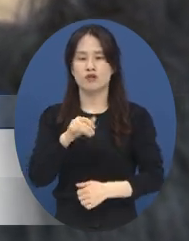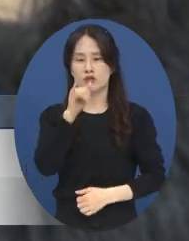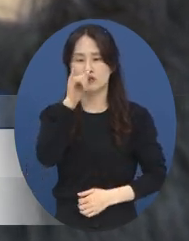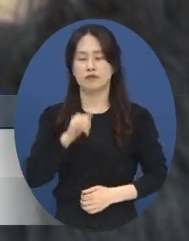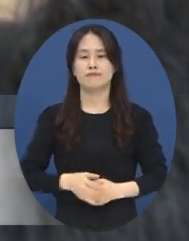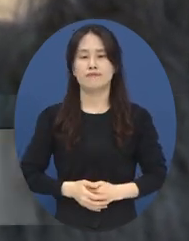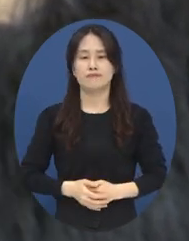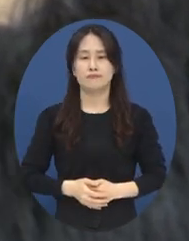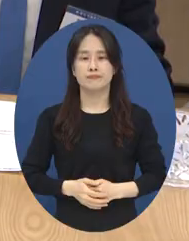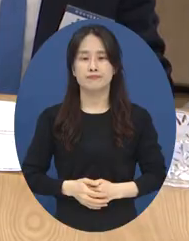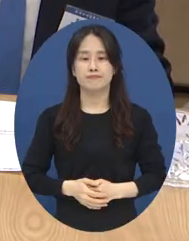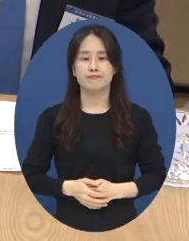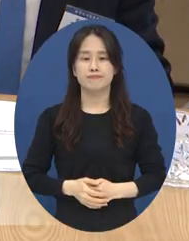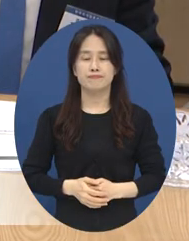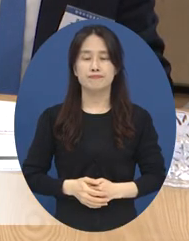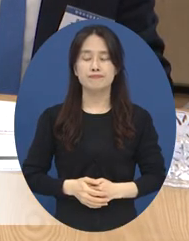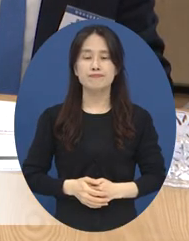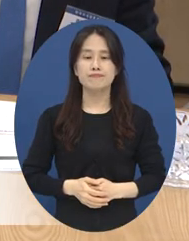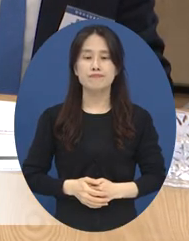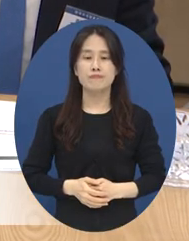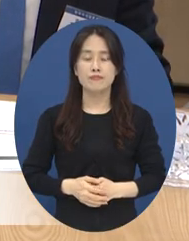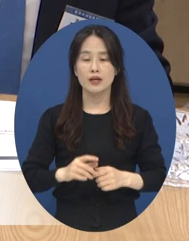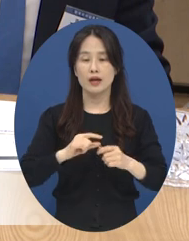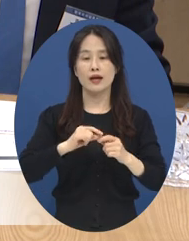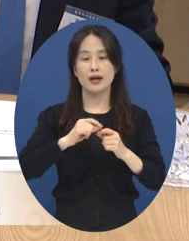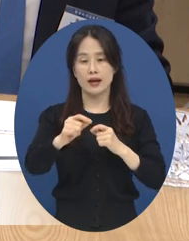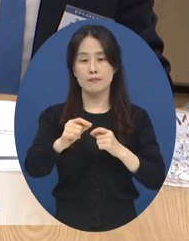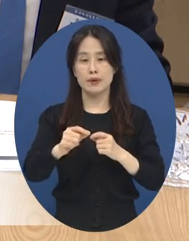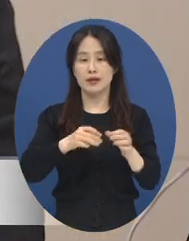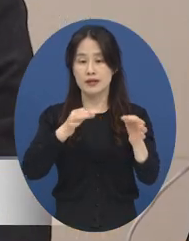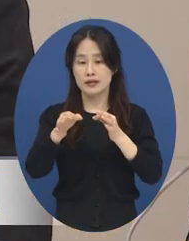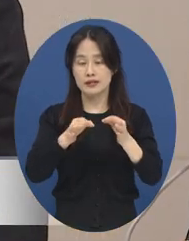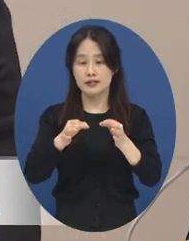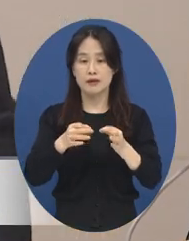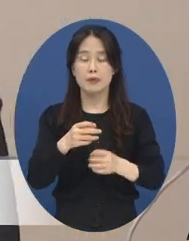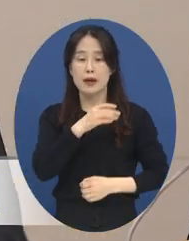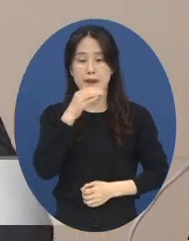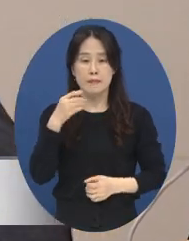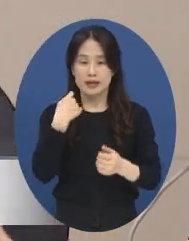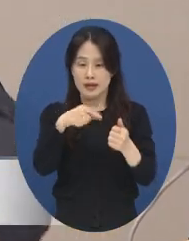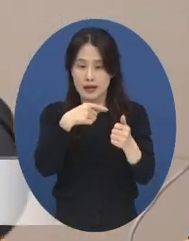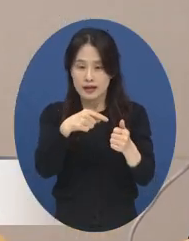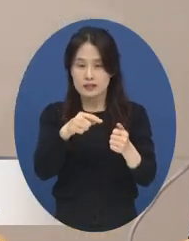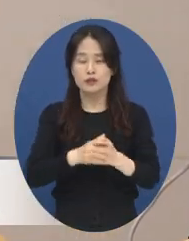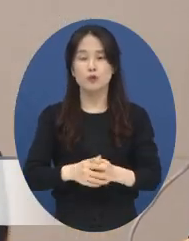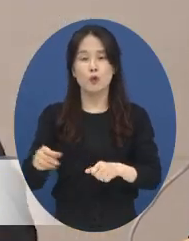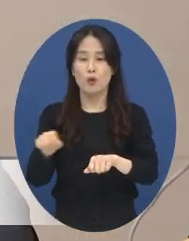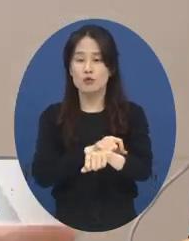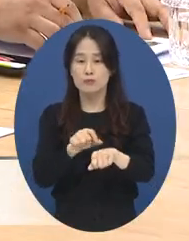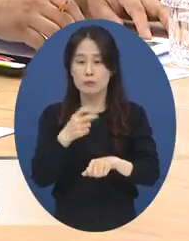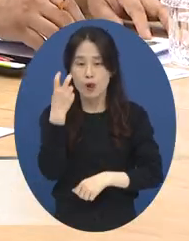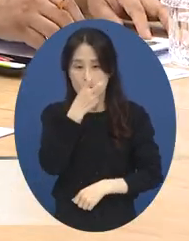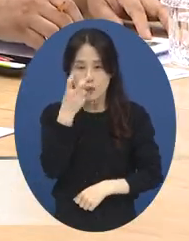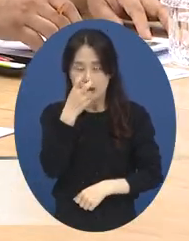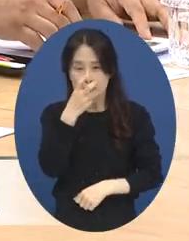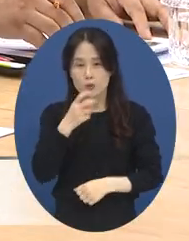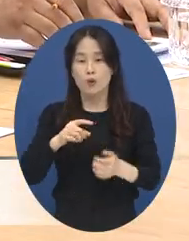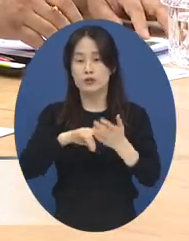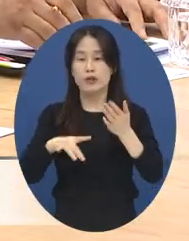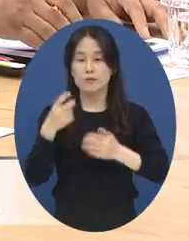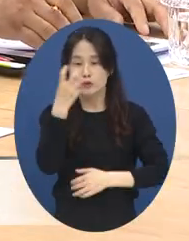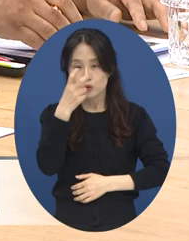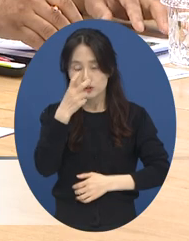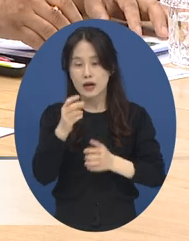물을 수밖에 없다는 점. 이에 따라 경기도는 가맹점 대상을 계도하고 특사경을 통한 수사활동,